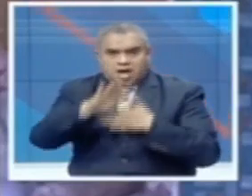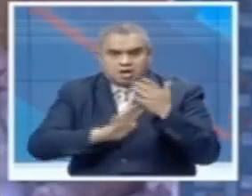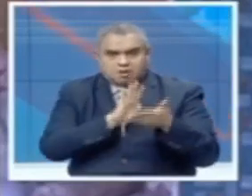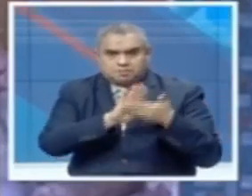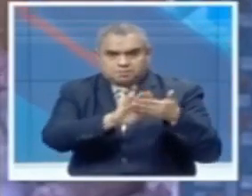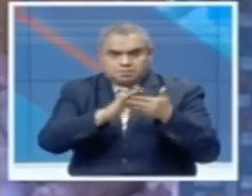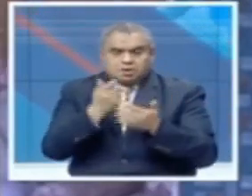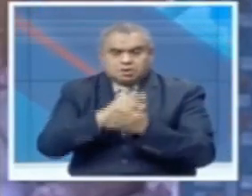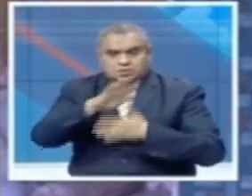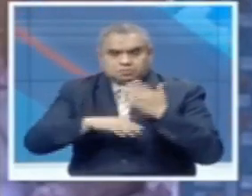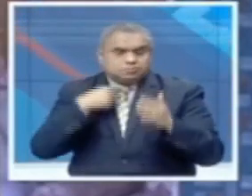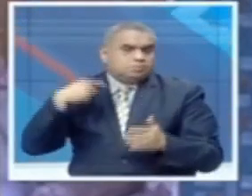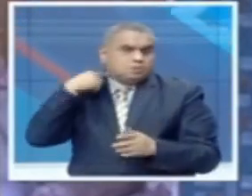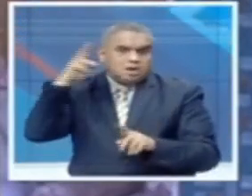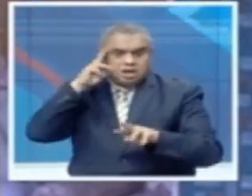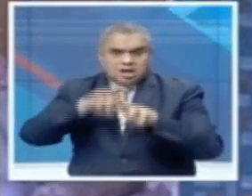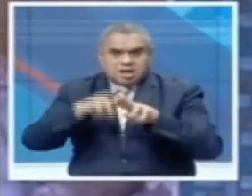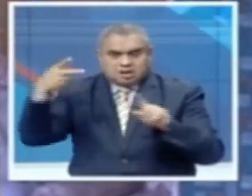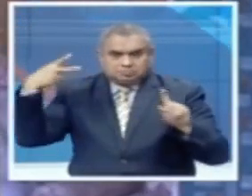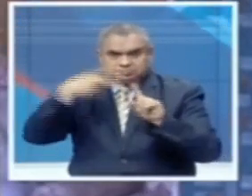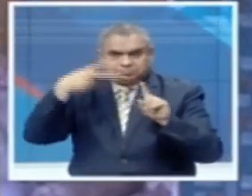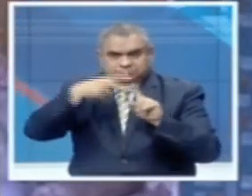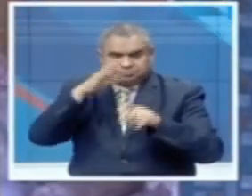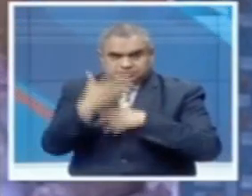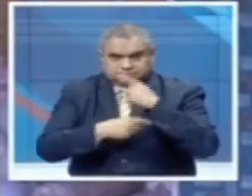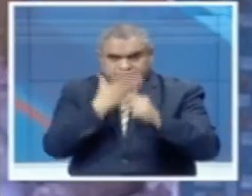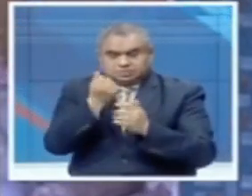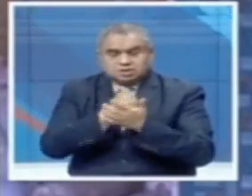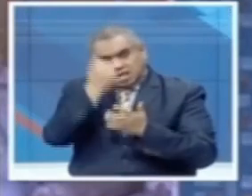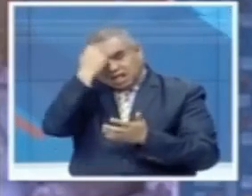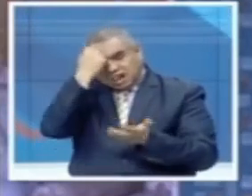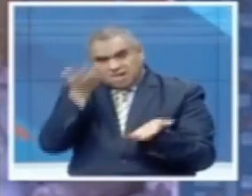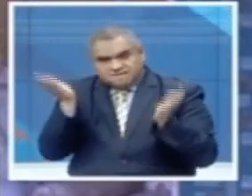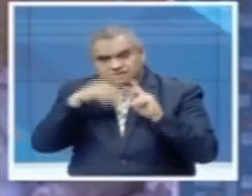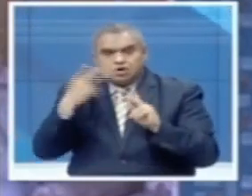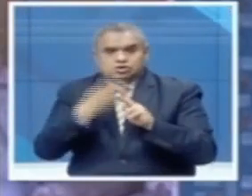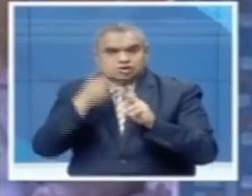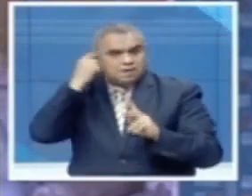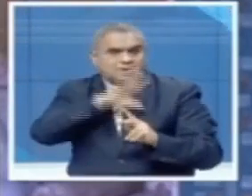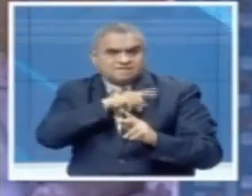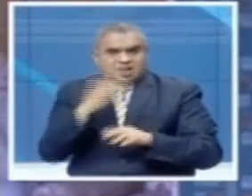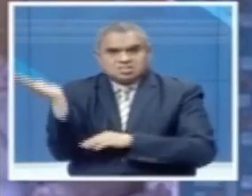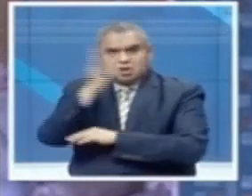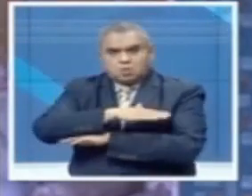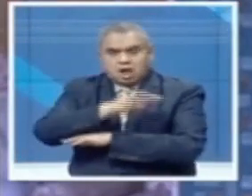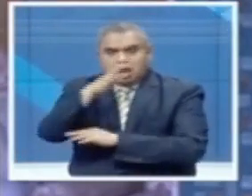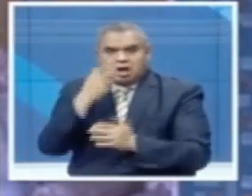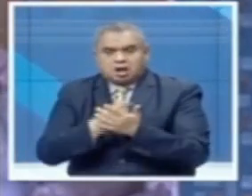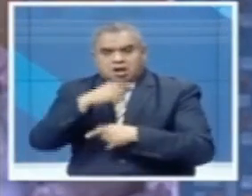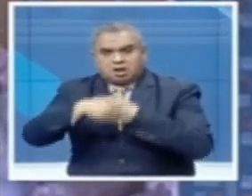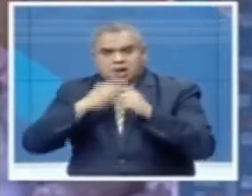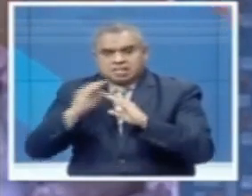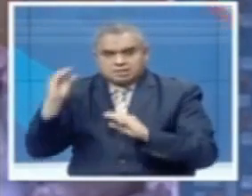وزيادة الاعتداءات الإسرائيلية على الشعب الأعزل والتقاء الآلاف من أبناء الشعب الفلسطيني واستمرار تحركاته